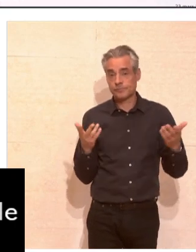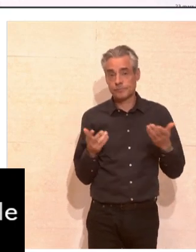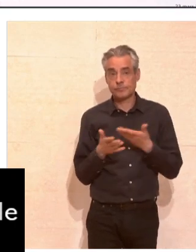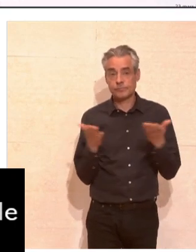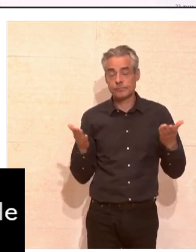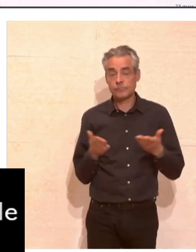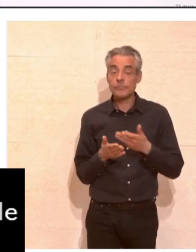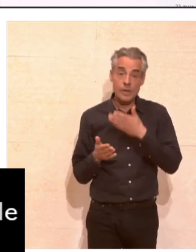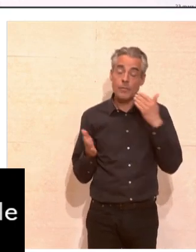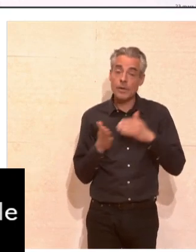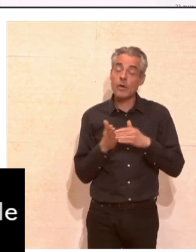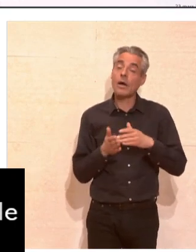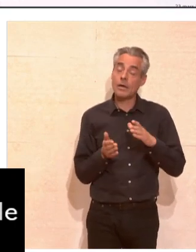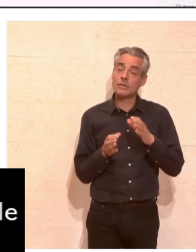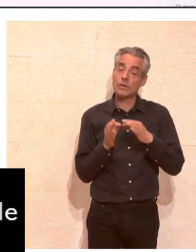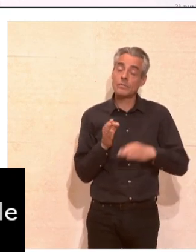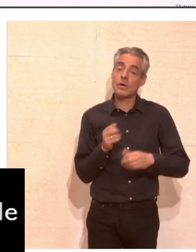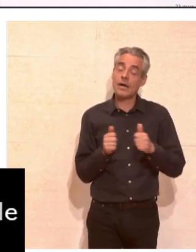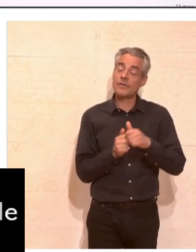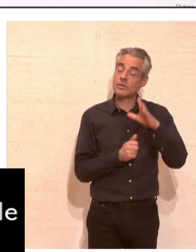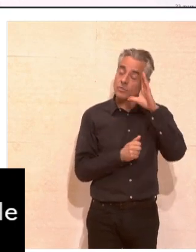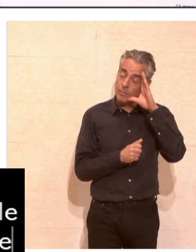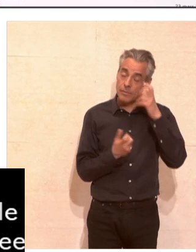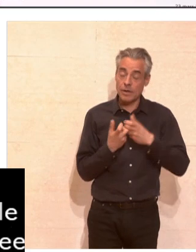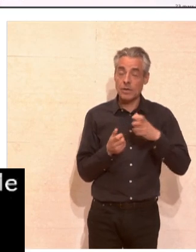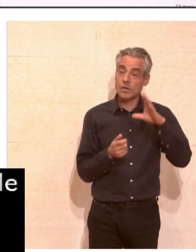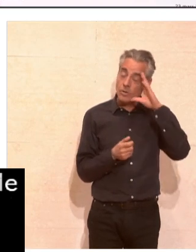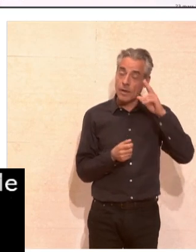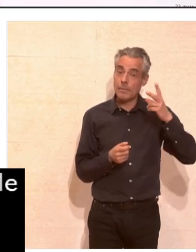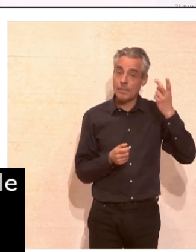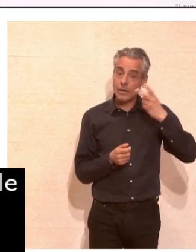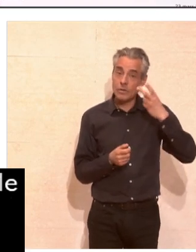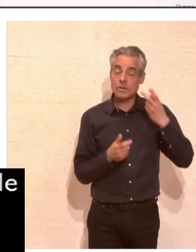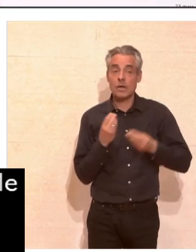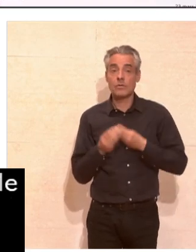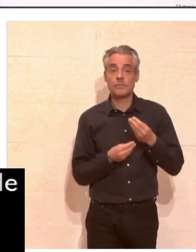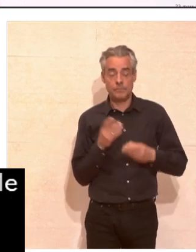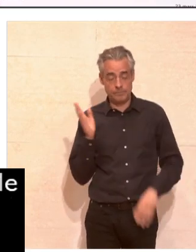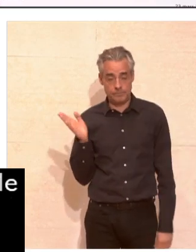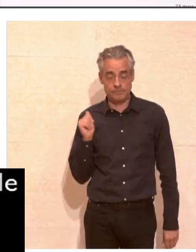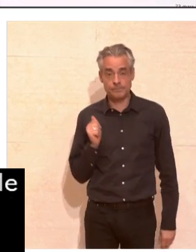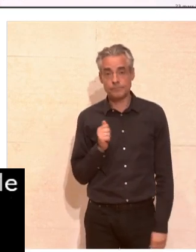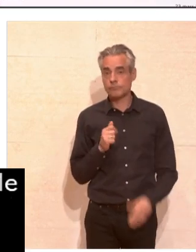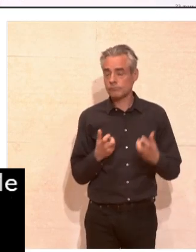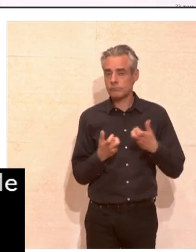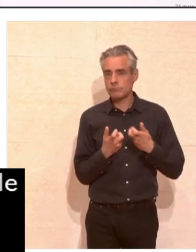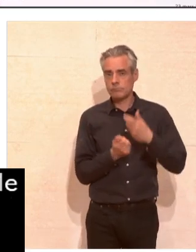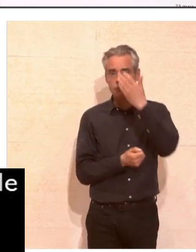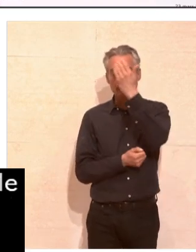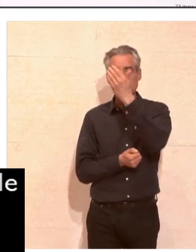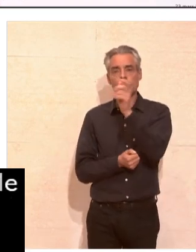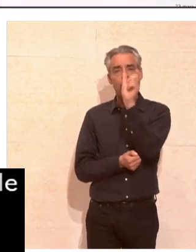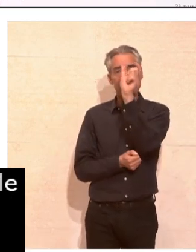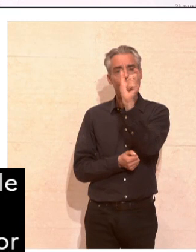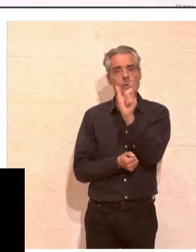c'est très amélioré après du sommeil et notamment du sommeil paradoxal. Voilà, ou alors la réalisation d'anagrammes, comme voilà, on donne un mot mais